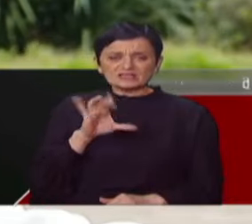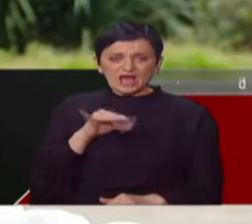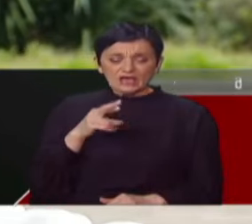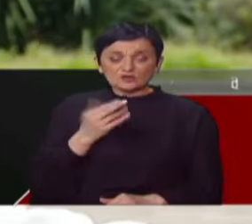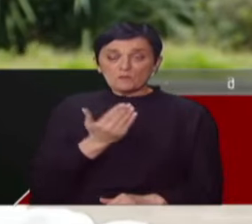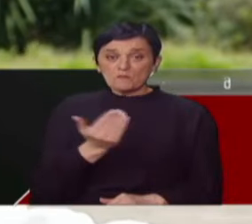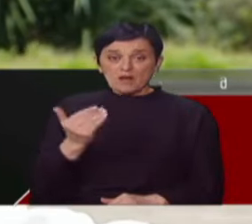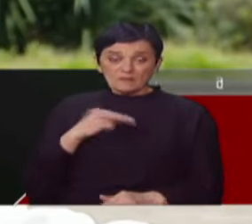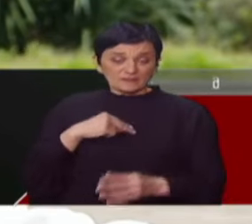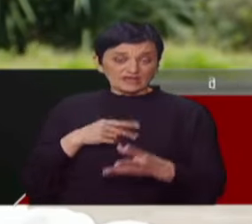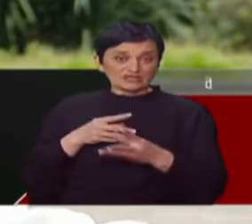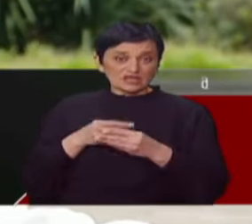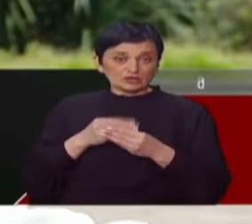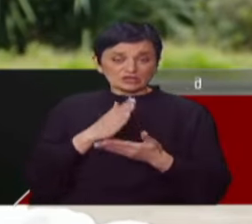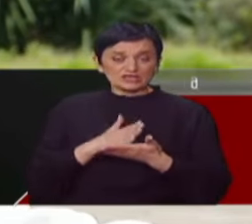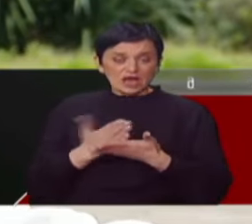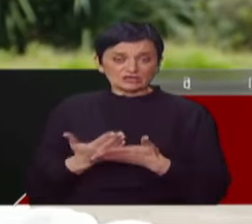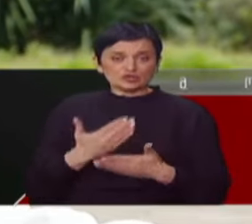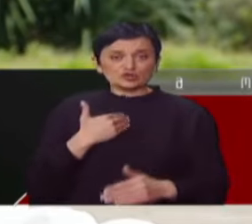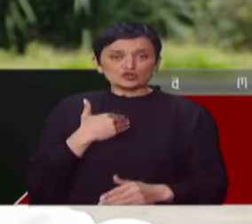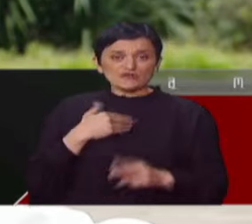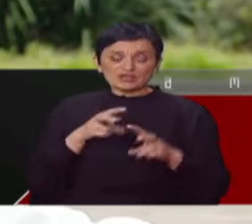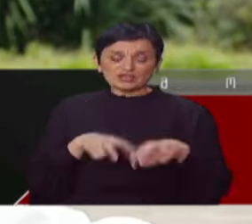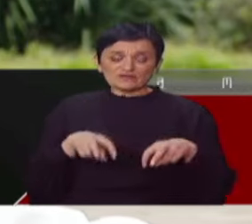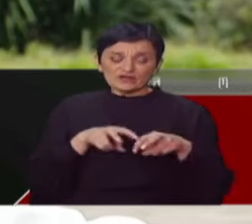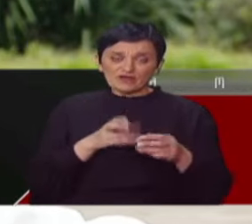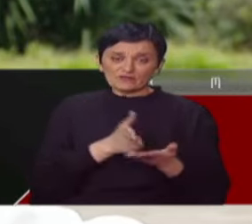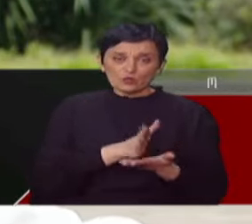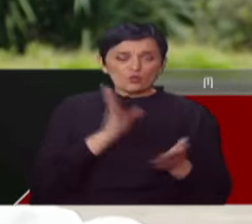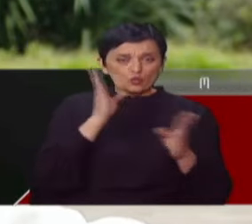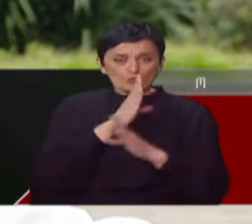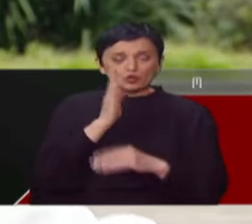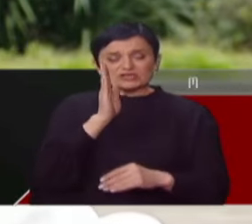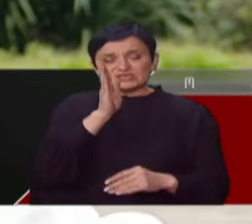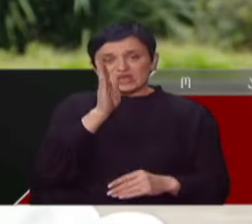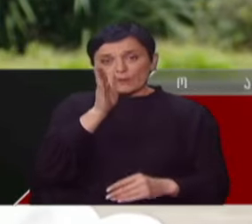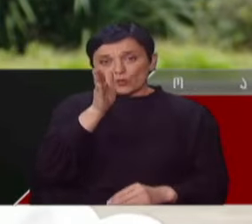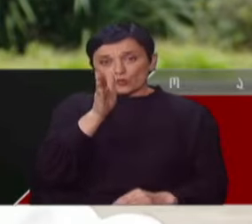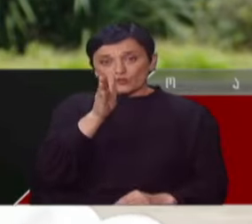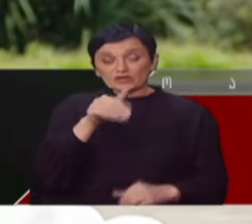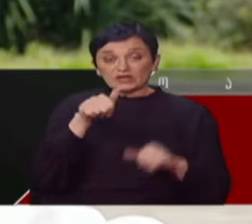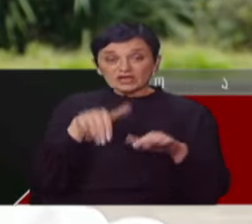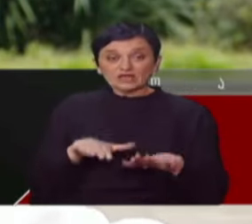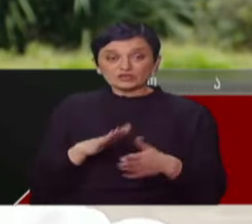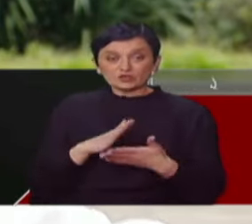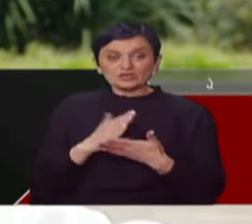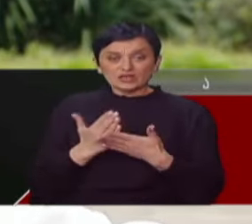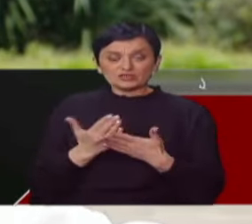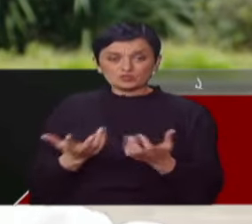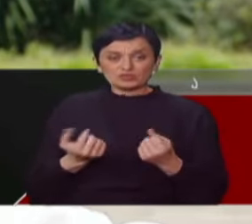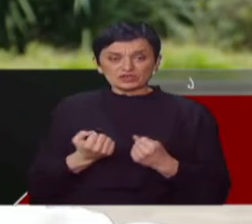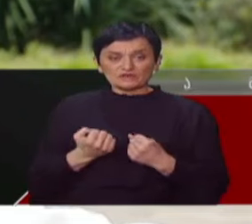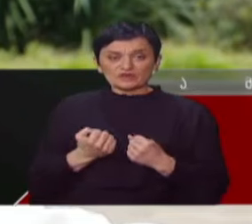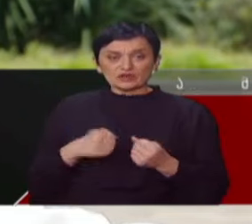მათ სწორედ მათთან თანამშრომლობის ნაწილში ჩვენ როგორც კვლევების ნაწილს, ასევე ბუნებრივია სამომავლო გადაწყვეტილებების ნაწილსაც